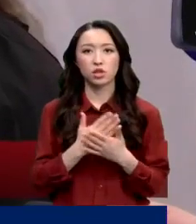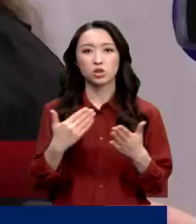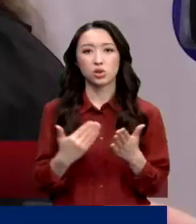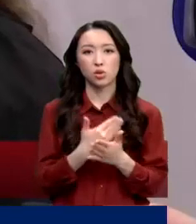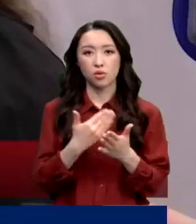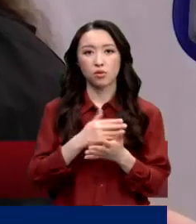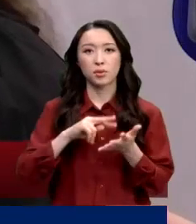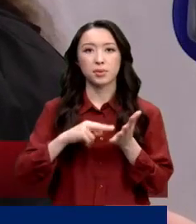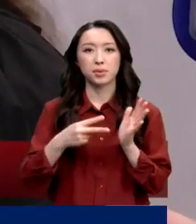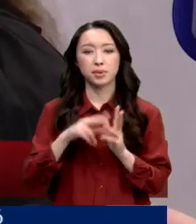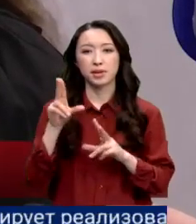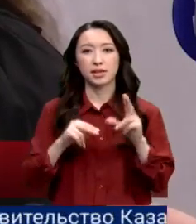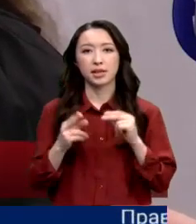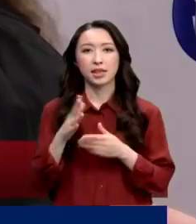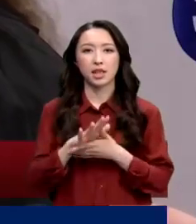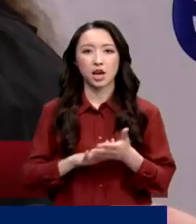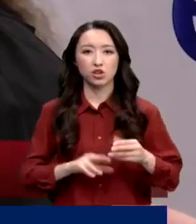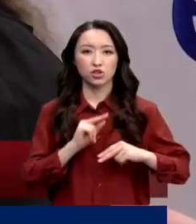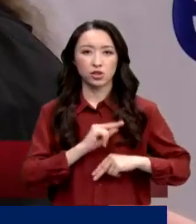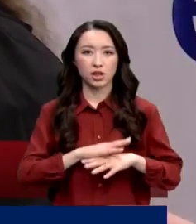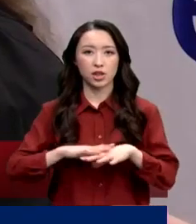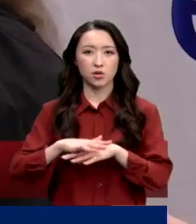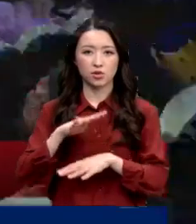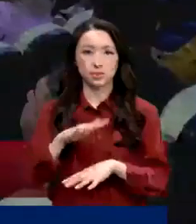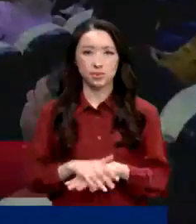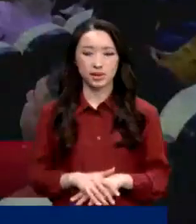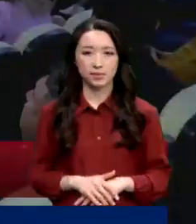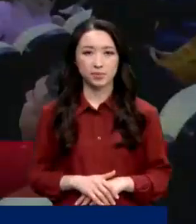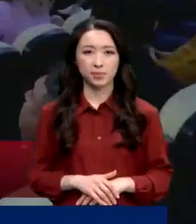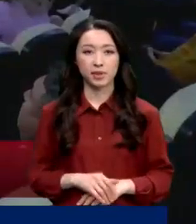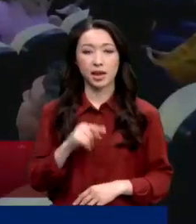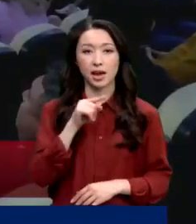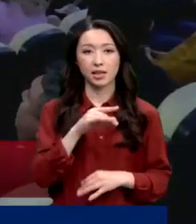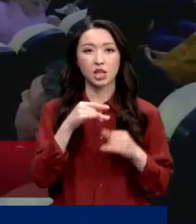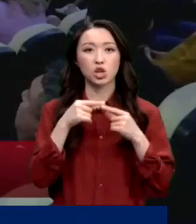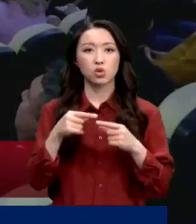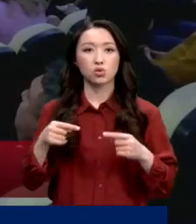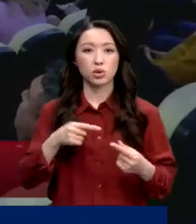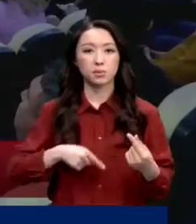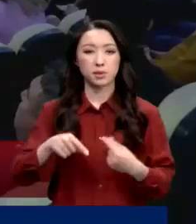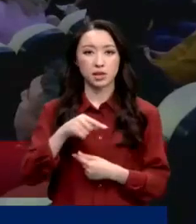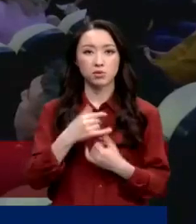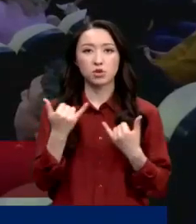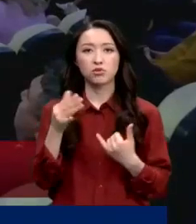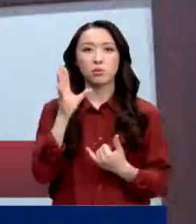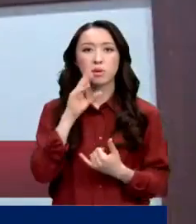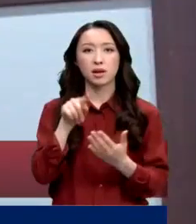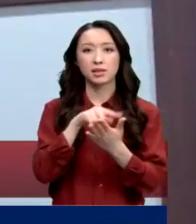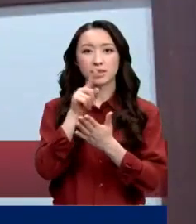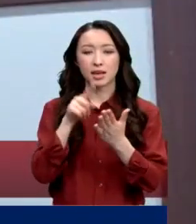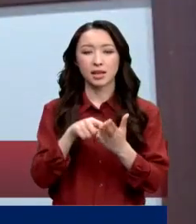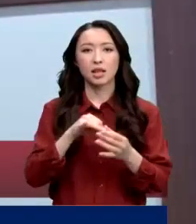проекты, надеемся на дальнейшее сотрудничество с Народным банком. Она и другие предприниматели сегодня смогли задать и